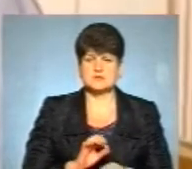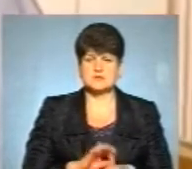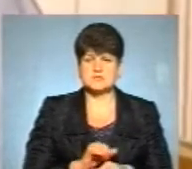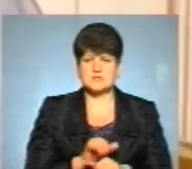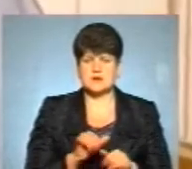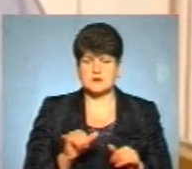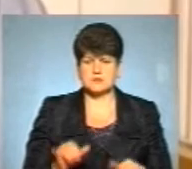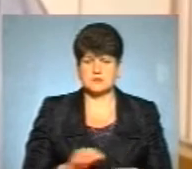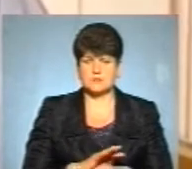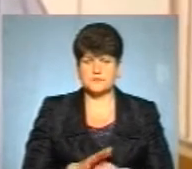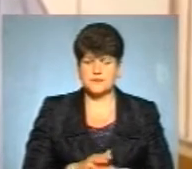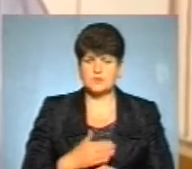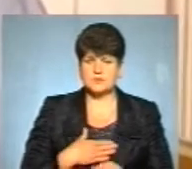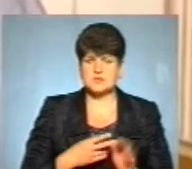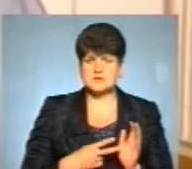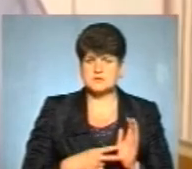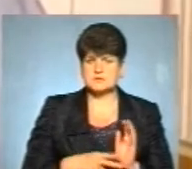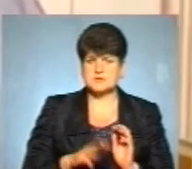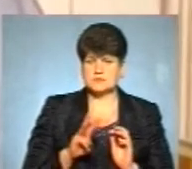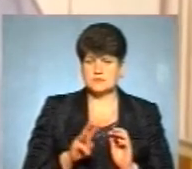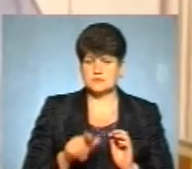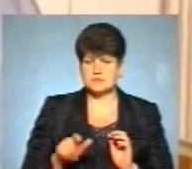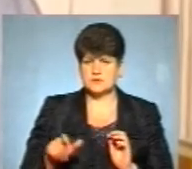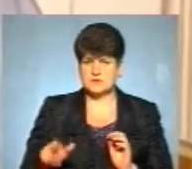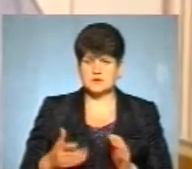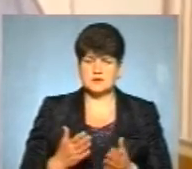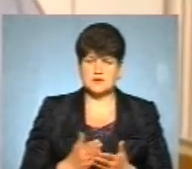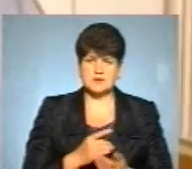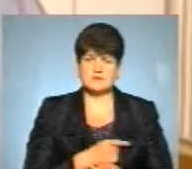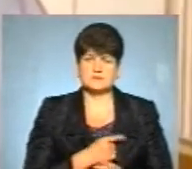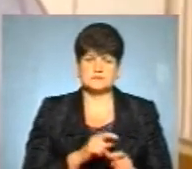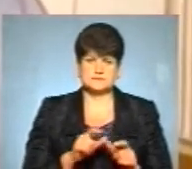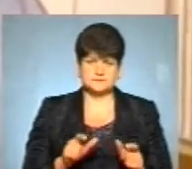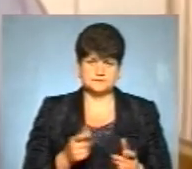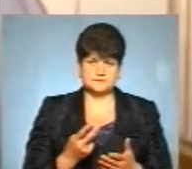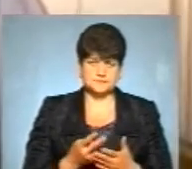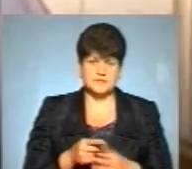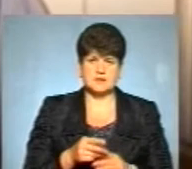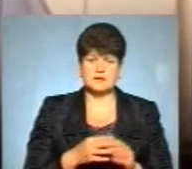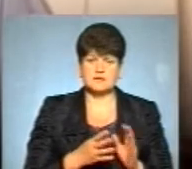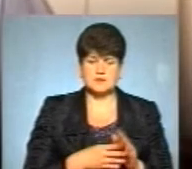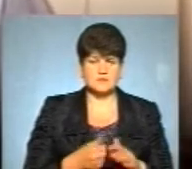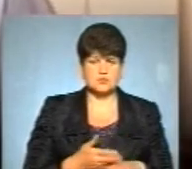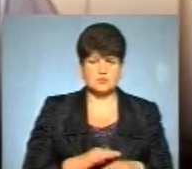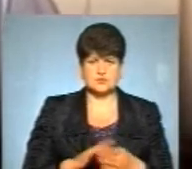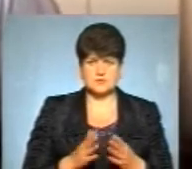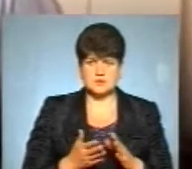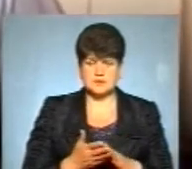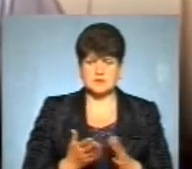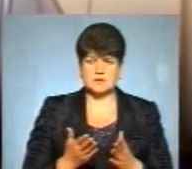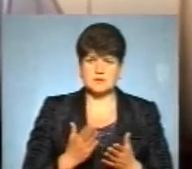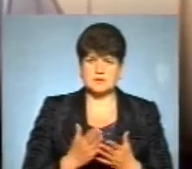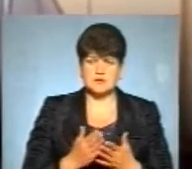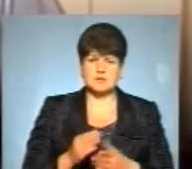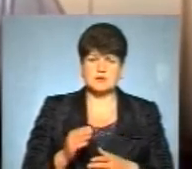нас 73 пацієнти, які знаходяться в стаціонарі. З них 19 в важкому стані, які знаходяться на